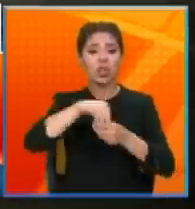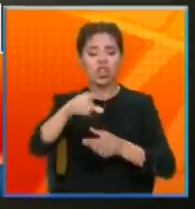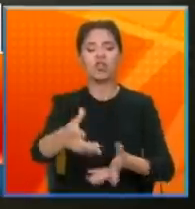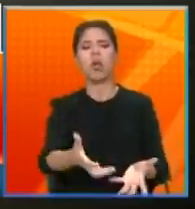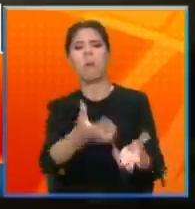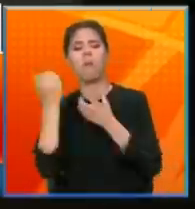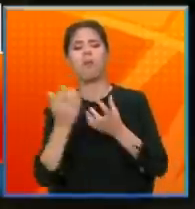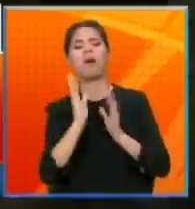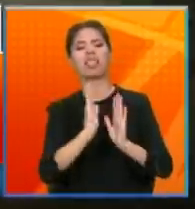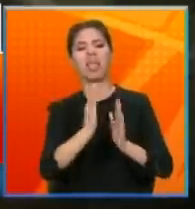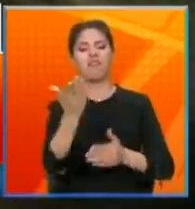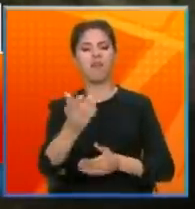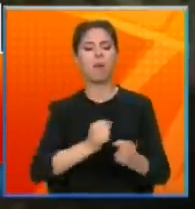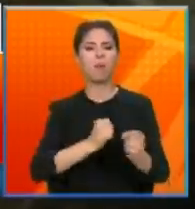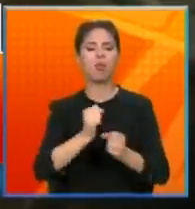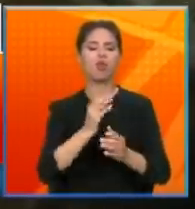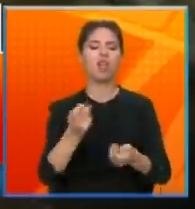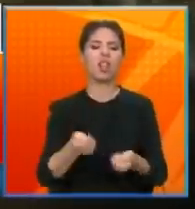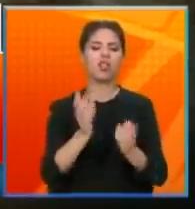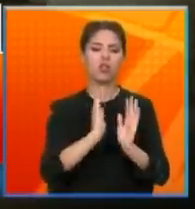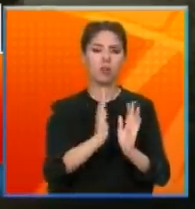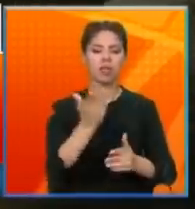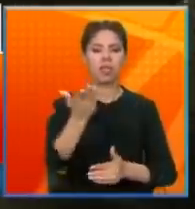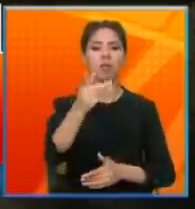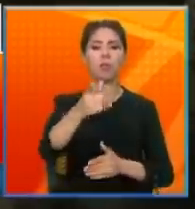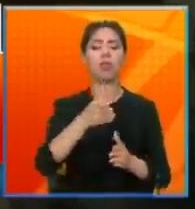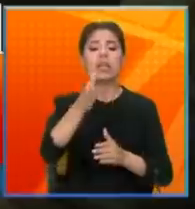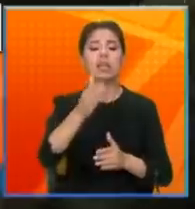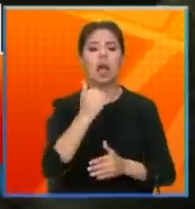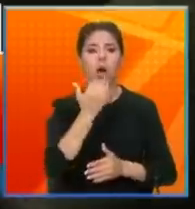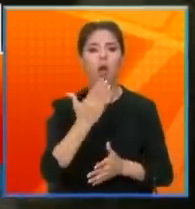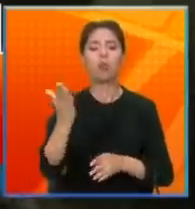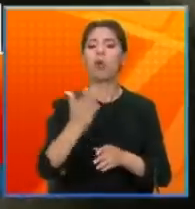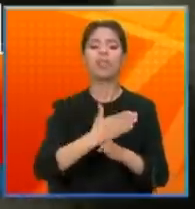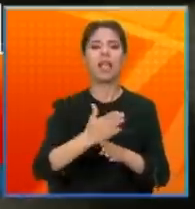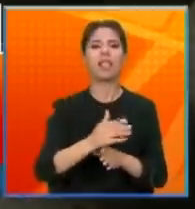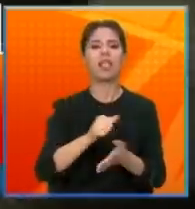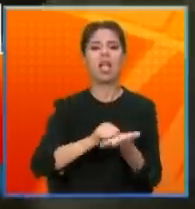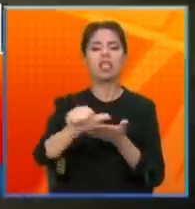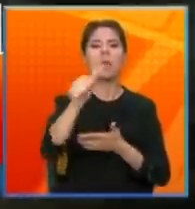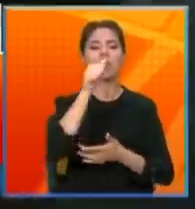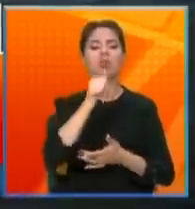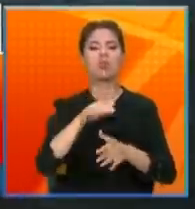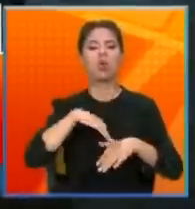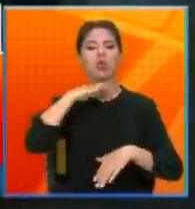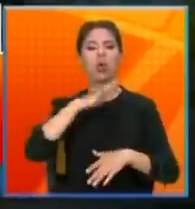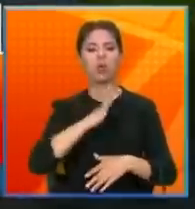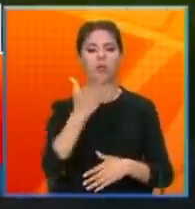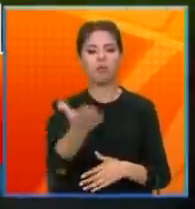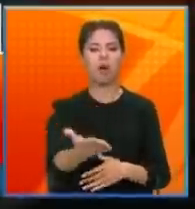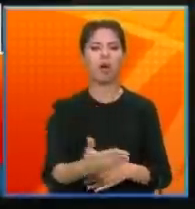boşaltmaya devam ediyorlar. Şu an bulunduğumuz noktadan daha ilerisine gidemiyoruz çünkü tamamıyla suyla dolmuş vaziyette